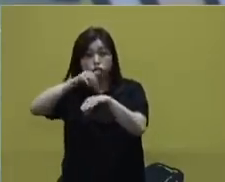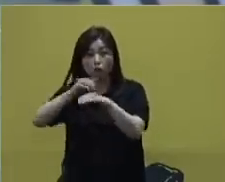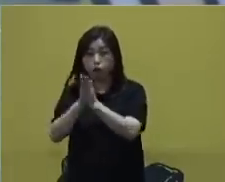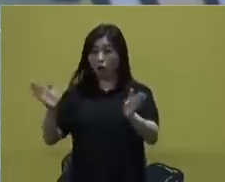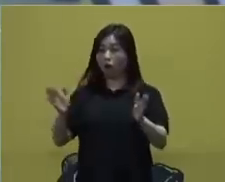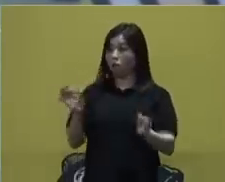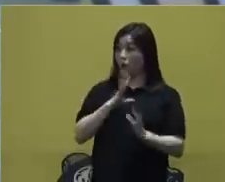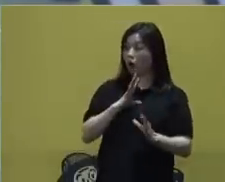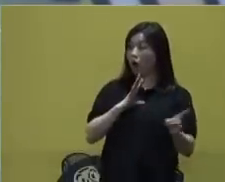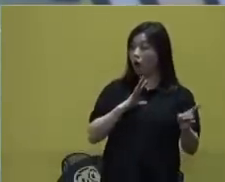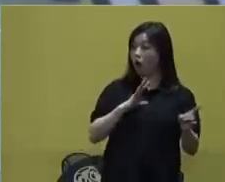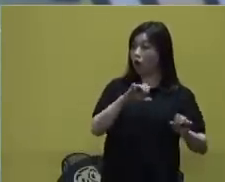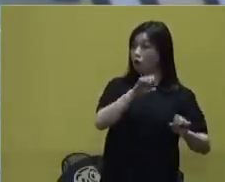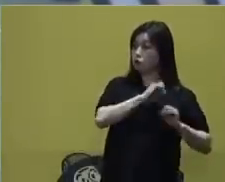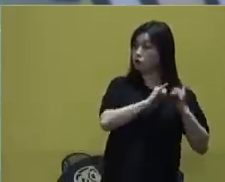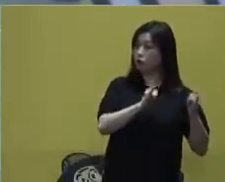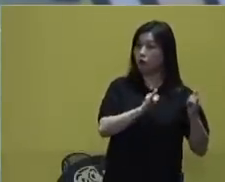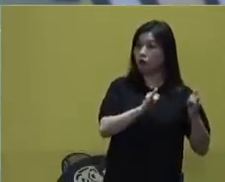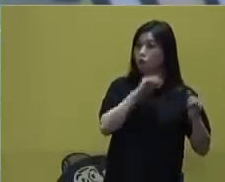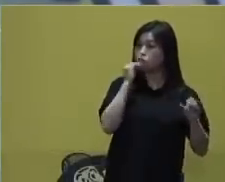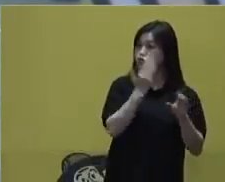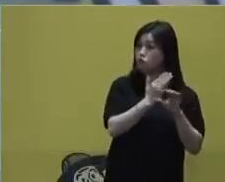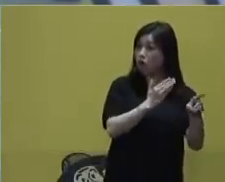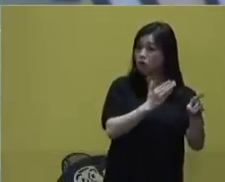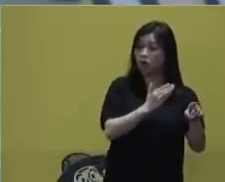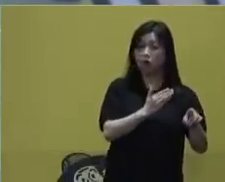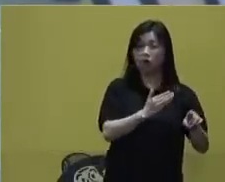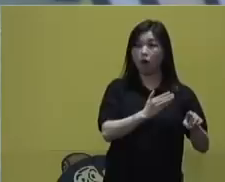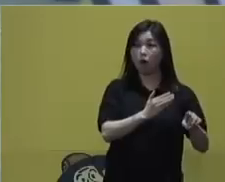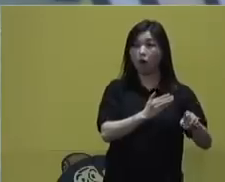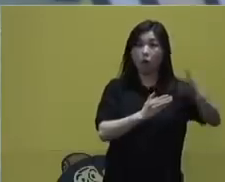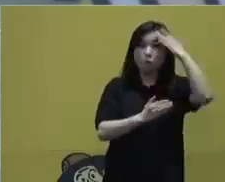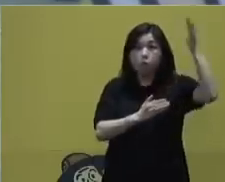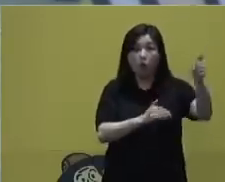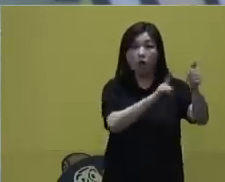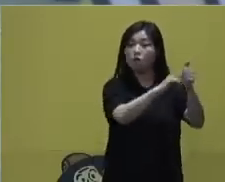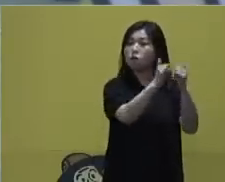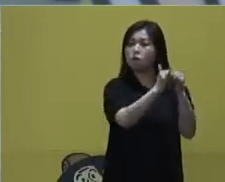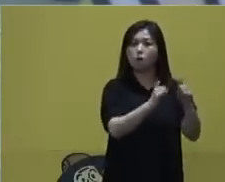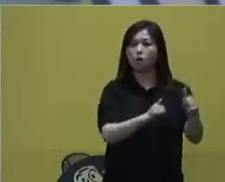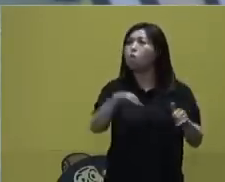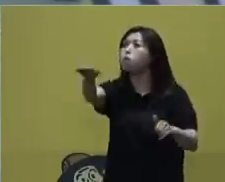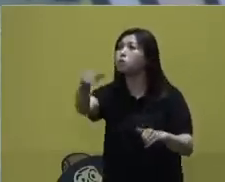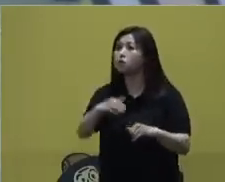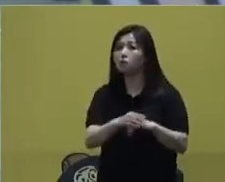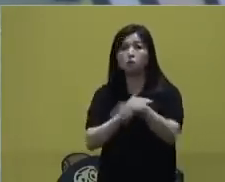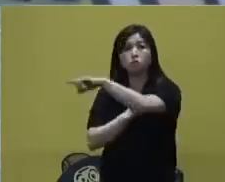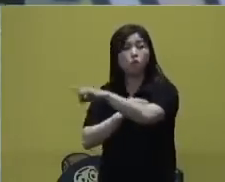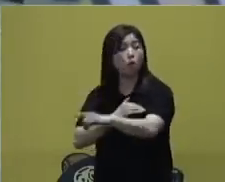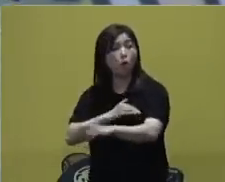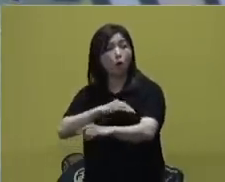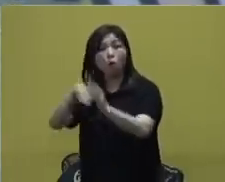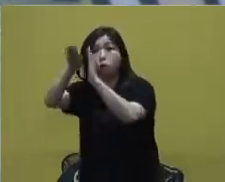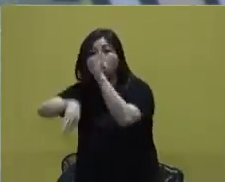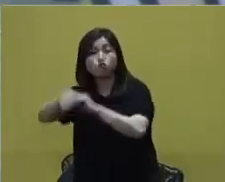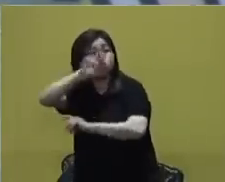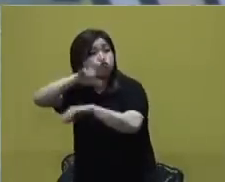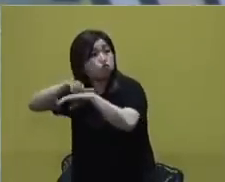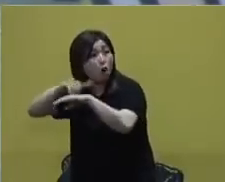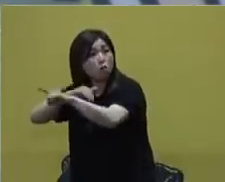이러니까 밑에 군인들이 그랬을 거 북한의 그 소위 장교들이 그랬을 거 아닙니까? 아이 원수님 보니까 남쪽에서 저는 훈련하고